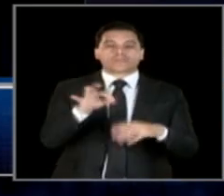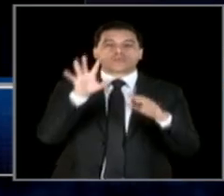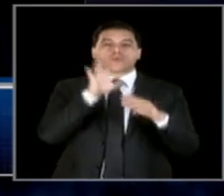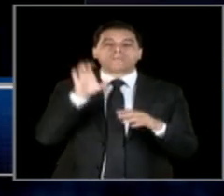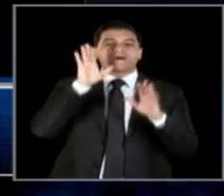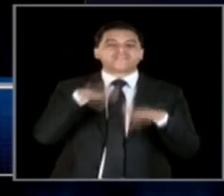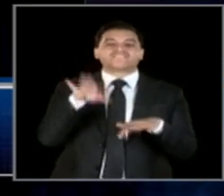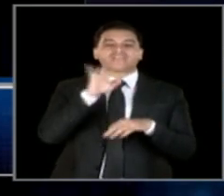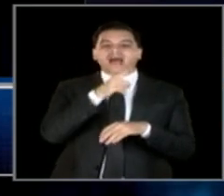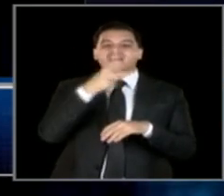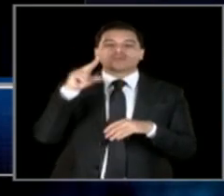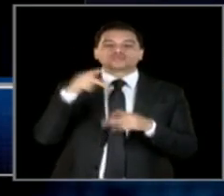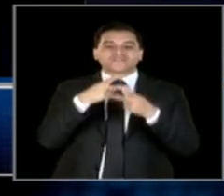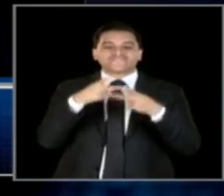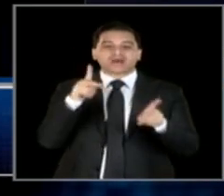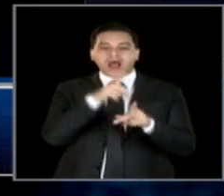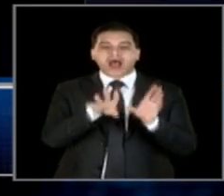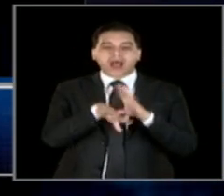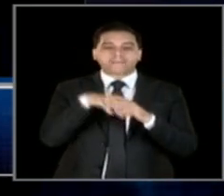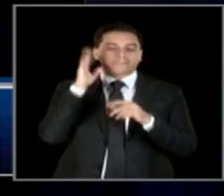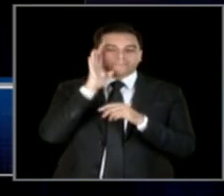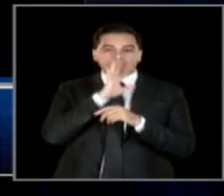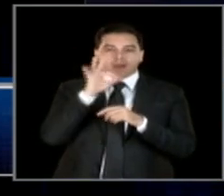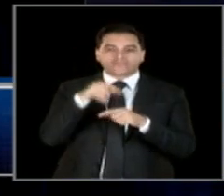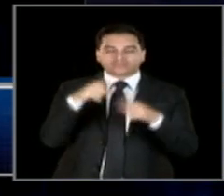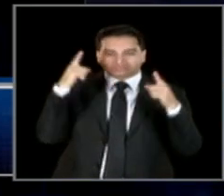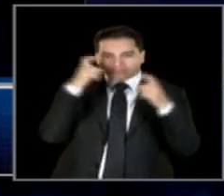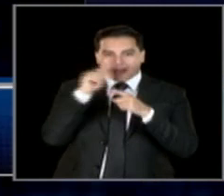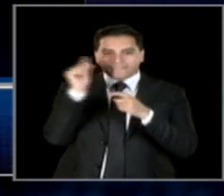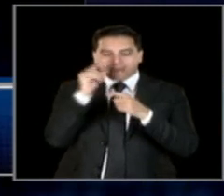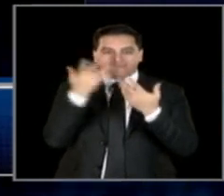بتهتم بإزالة الحواجز بين الناس والتكنولوجيا.